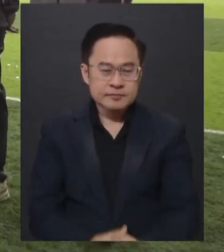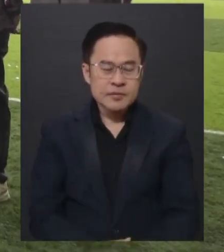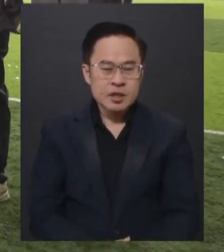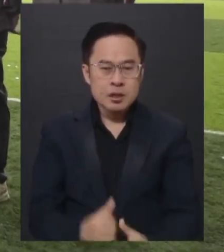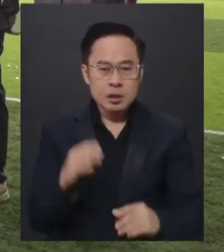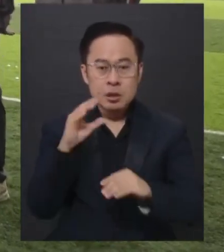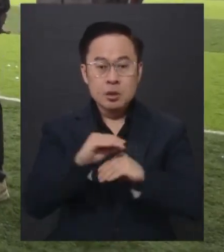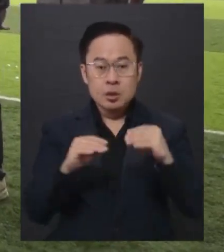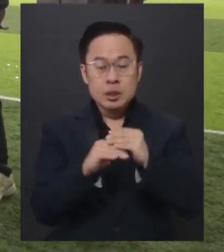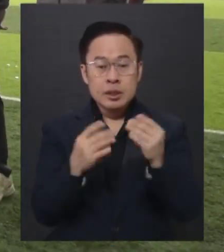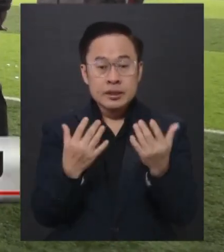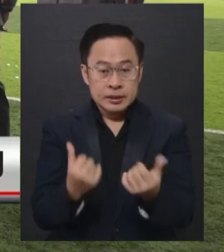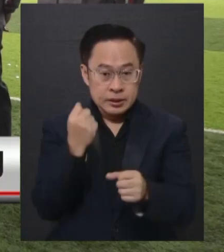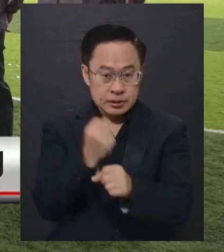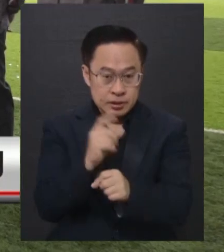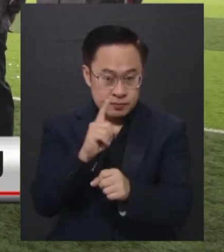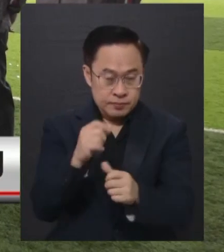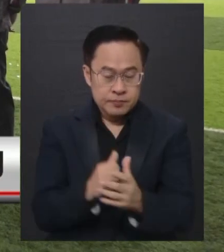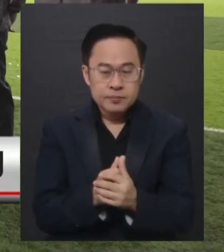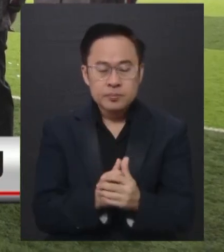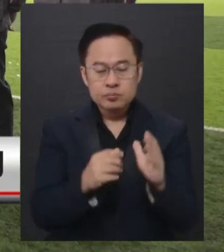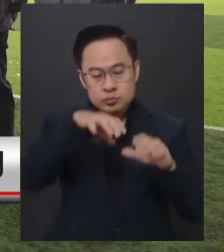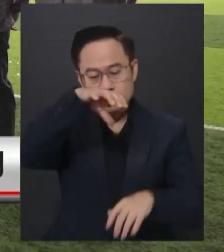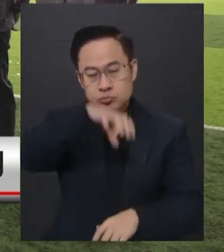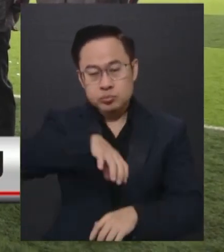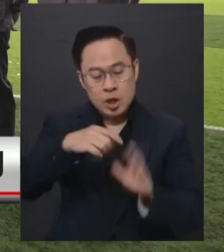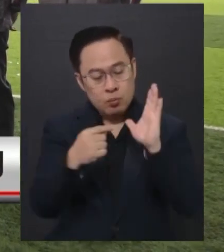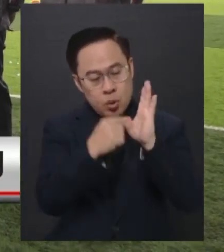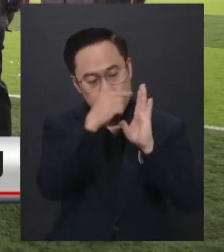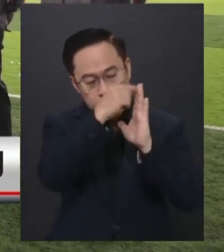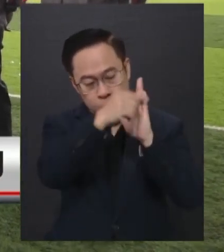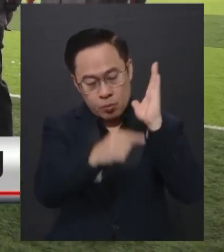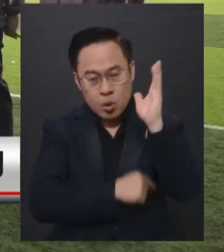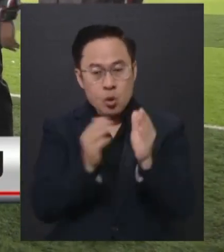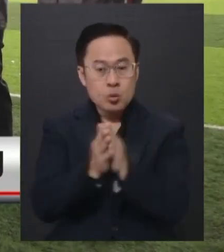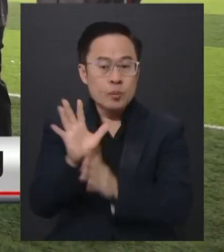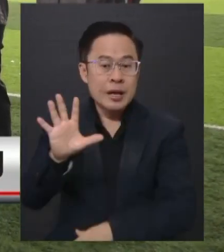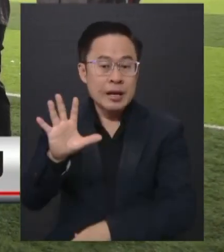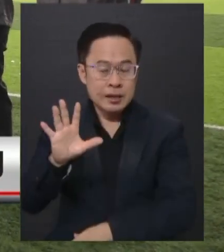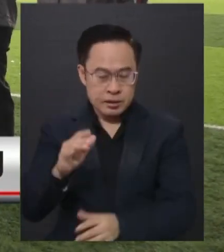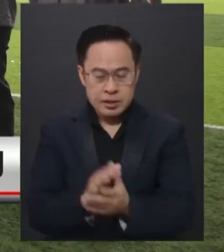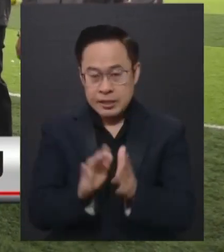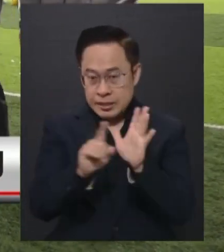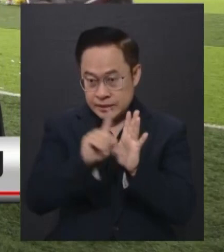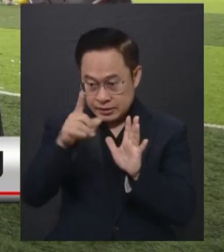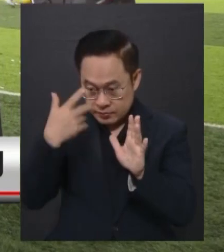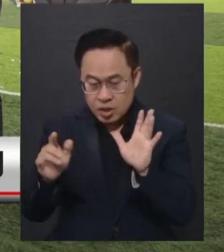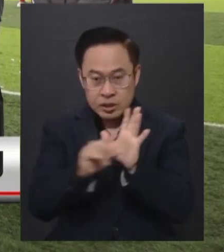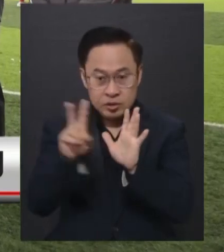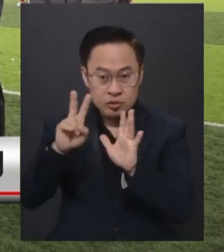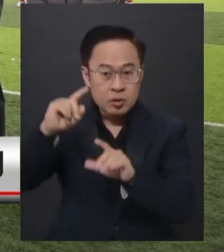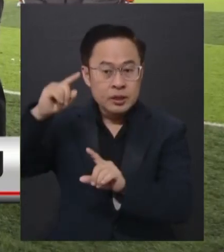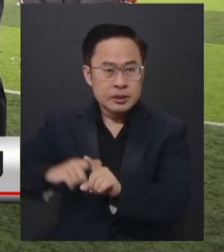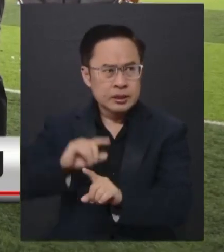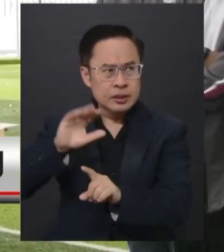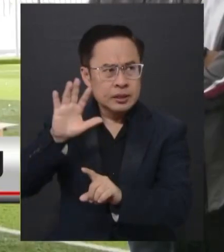เรชั่น2024ค่ะก็จะจัดขึ้นทั้งหมด5ที่ด้วยกันโดยครั้งต่อไปค่ะก็จะจัดขึ้นในวันที่18พฤษภาคมที่จะถึง